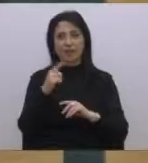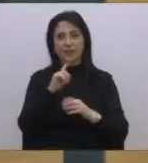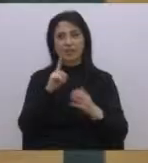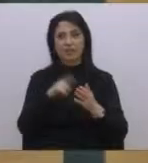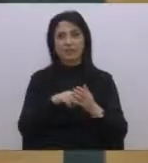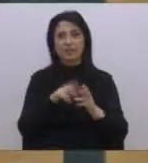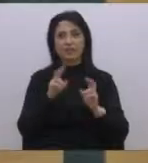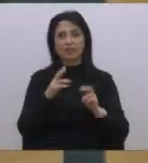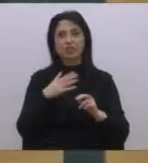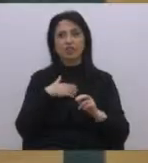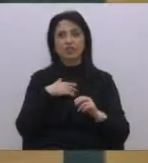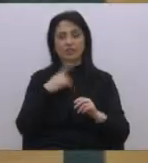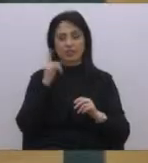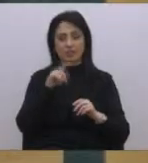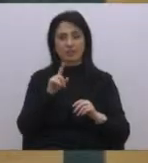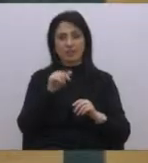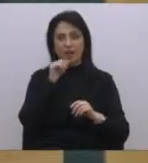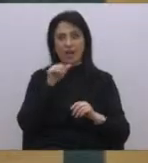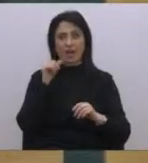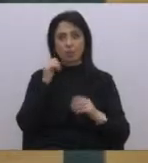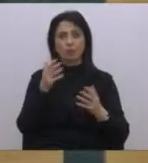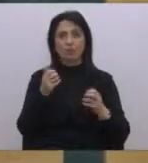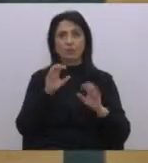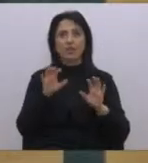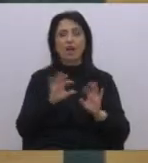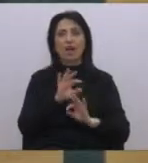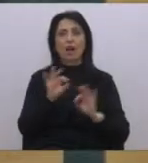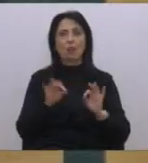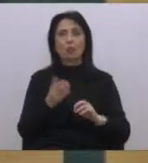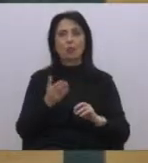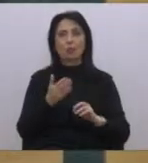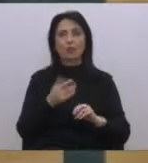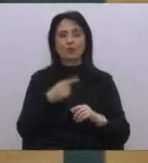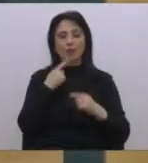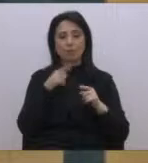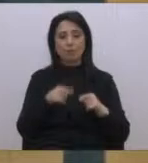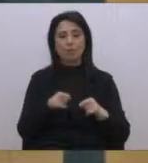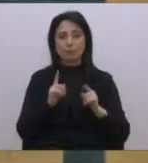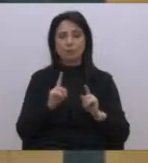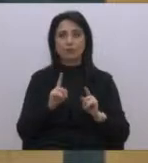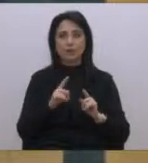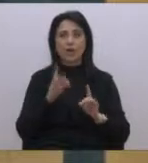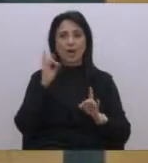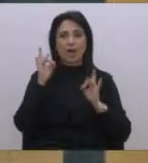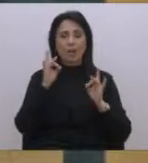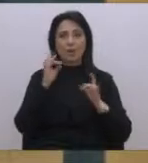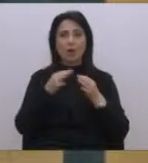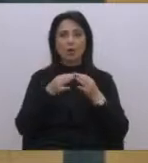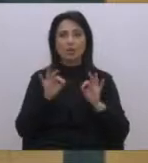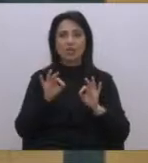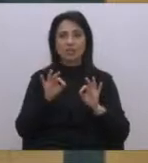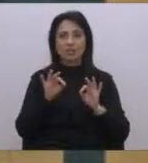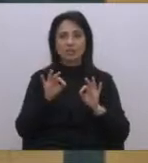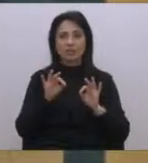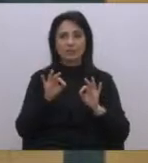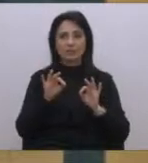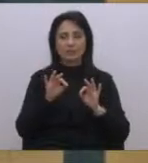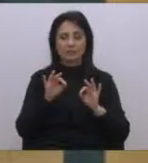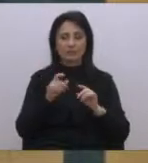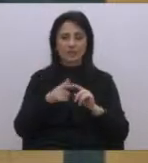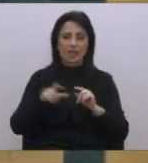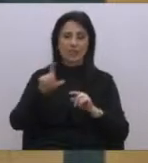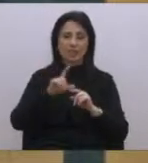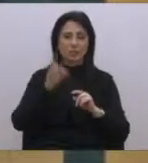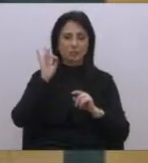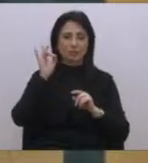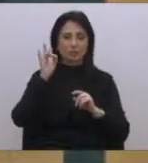საკითხი. კერძოდ, ჩვენ მოგეხსენებათ, რომ გასულ წელს მივიღეთ კანონპროექტი, რომელიც გულისხმობდა ხმაურის დასაშვები ზომის გადაჭარბების